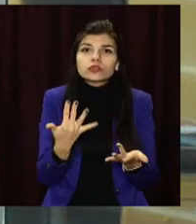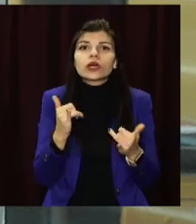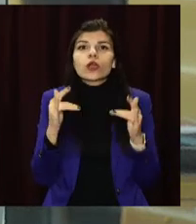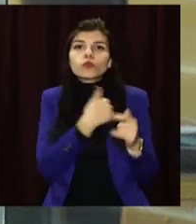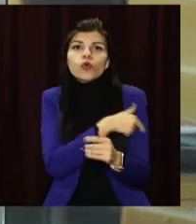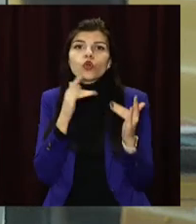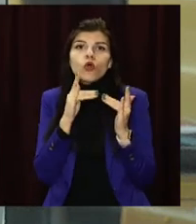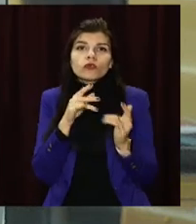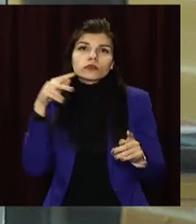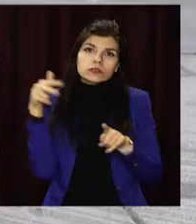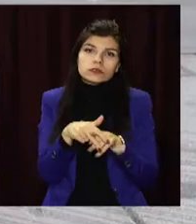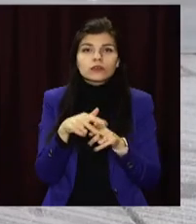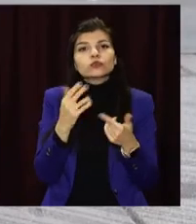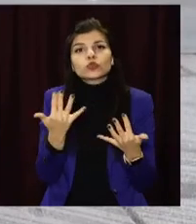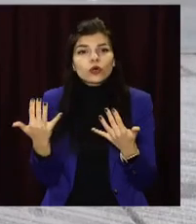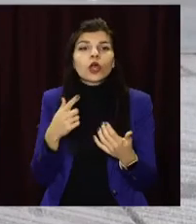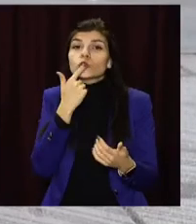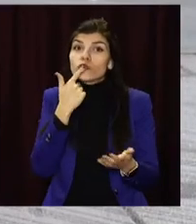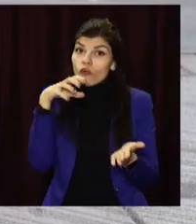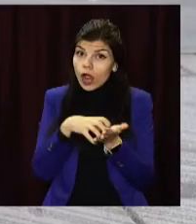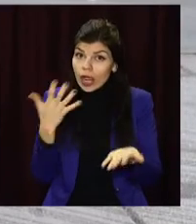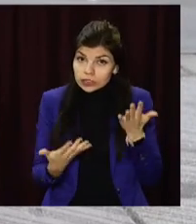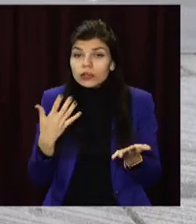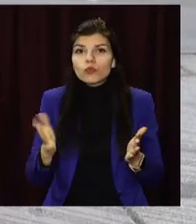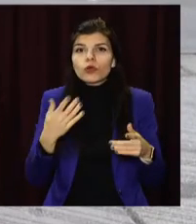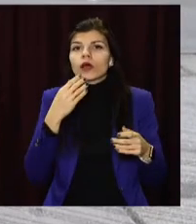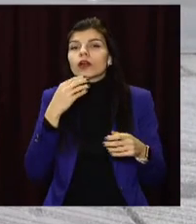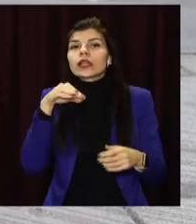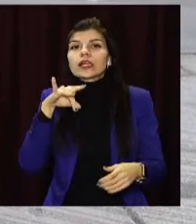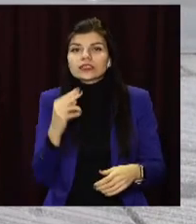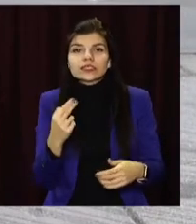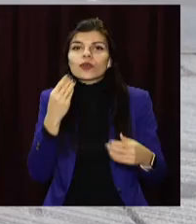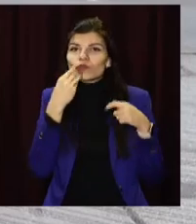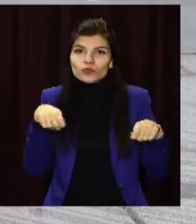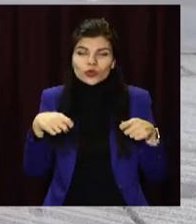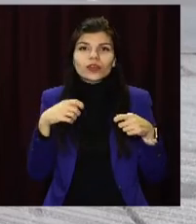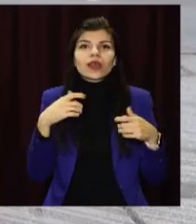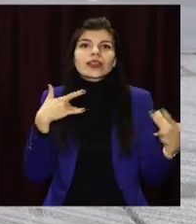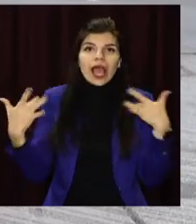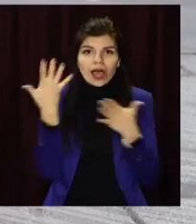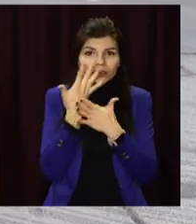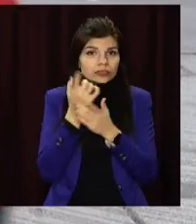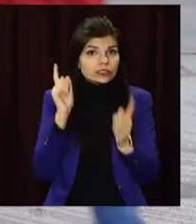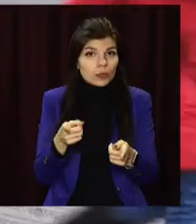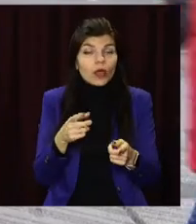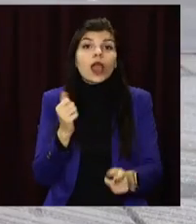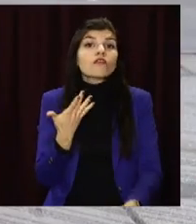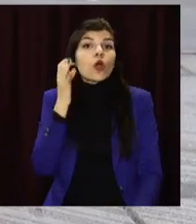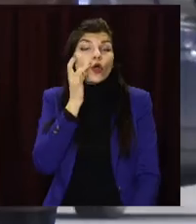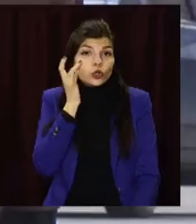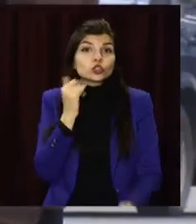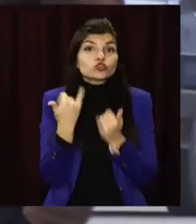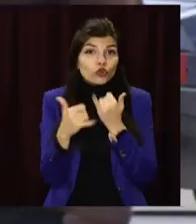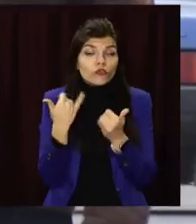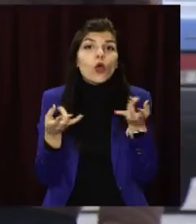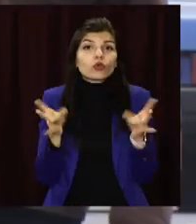завантаженістю лікарень. У червоній зоні заборонять працювати закладам харчування, ТРЦ, театрам та іншим громадським місцям. Помаранчева та жовта